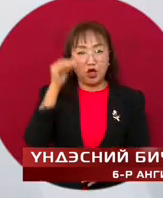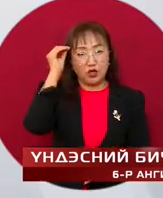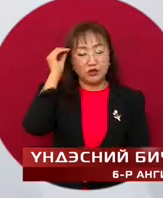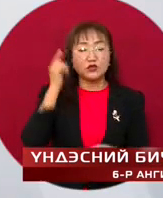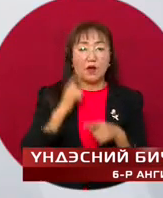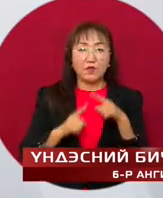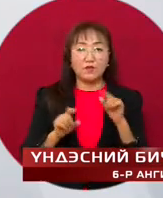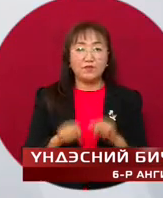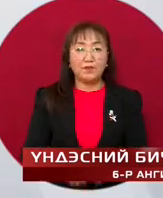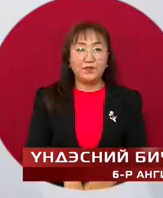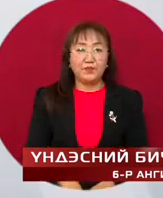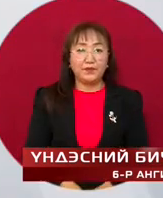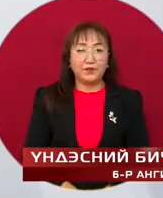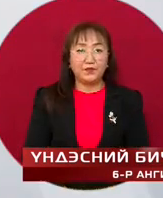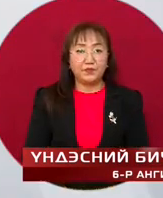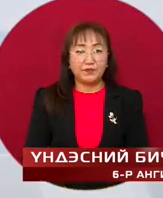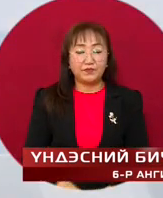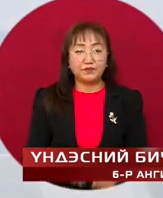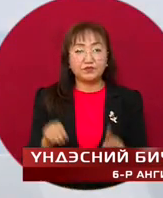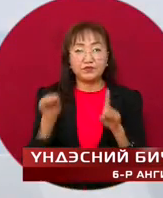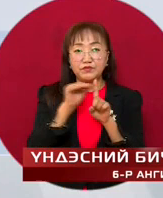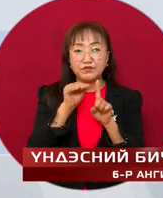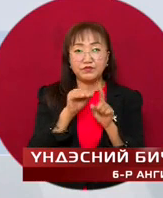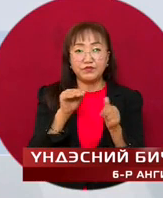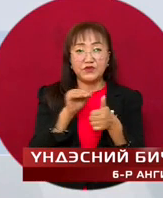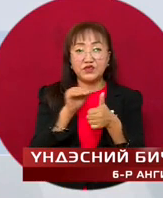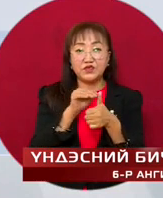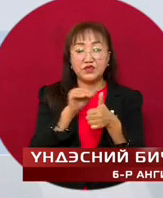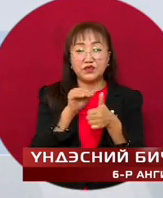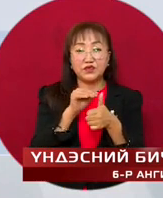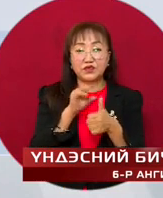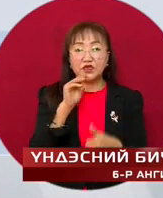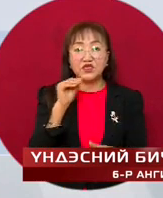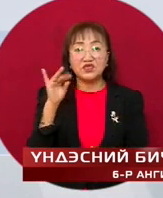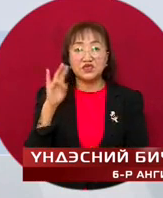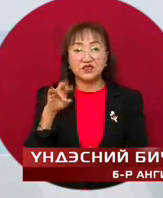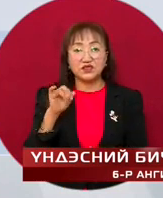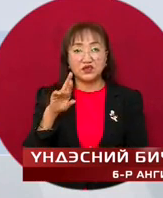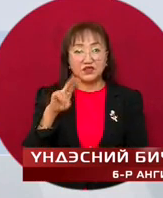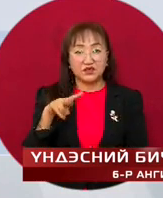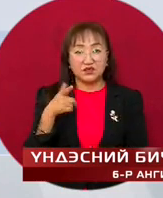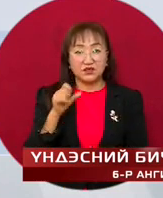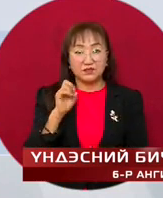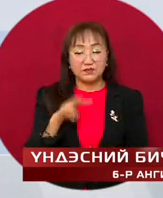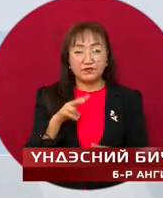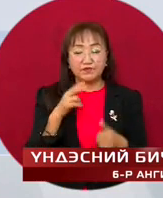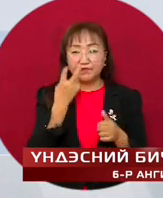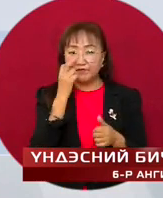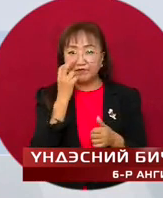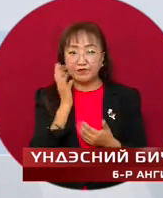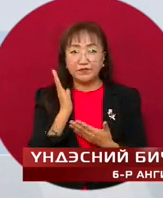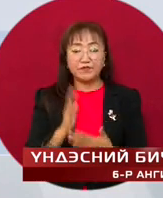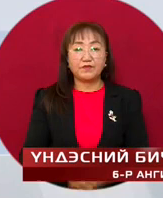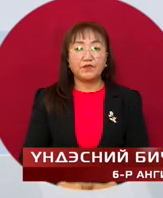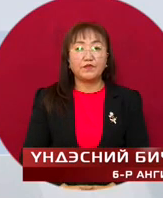хялбараа. За жингийн нэрийн тийлгэлийн нөхцөлийг хамтдаа ажиглая. За тэгэхээр Монголын хичээл дээр